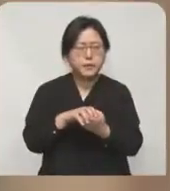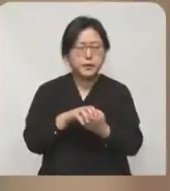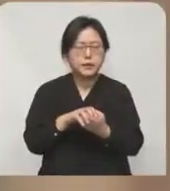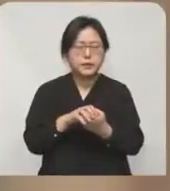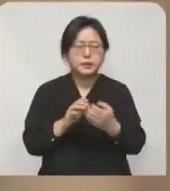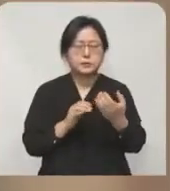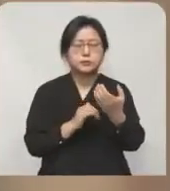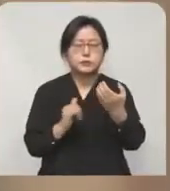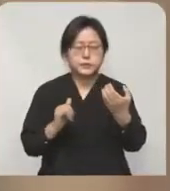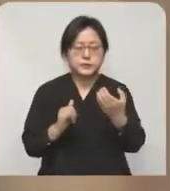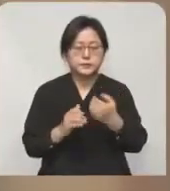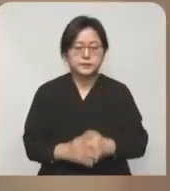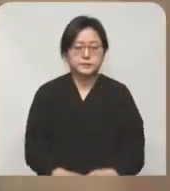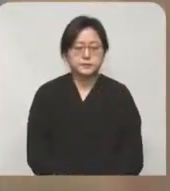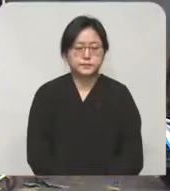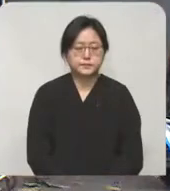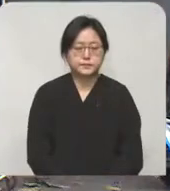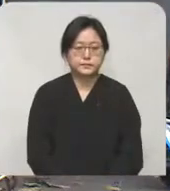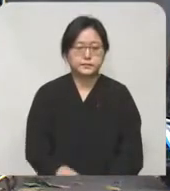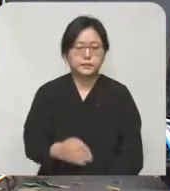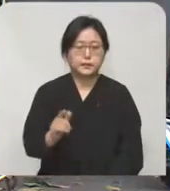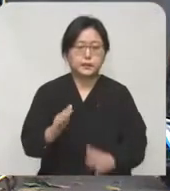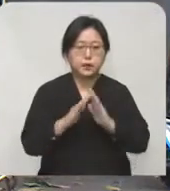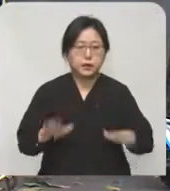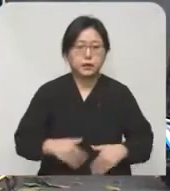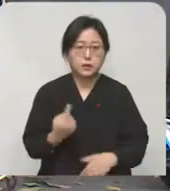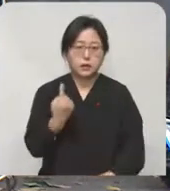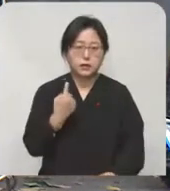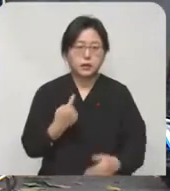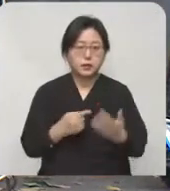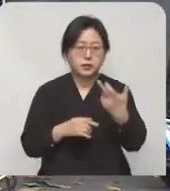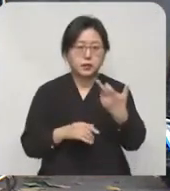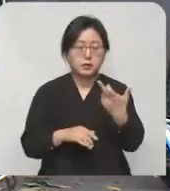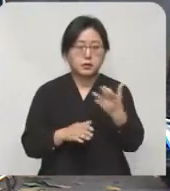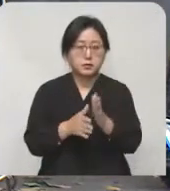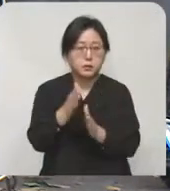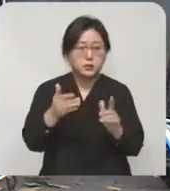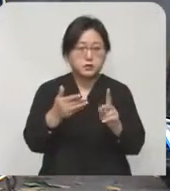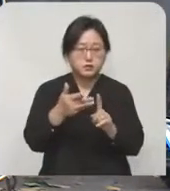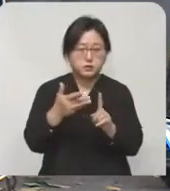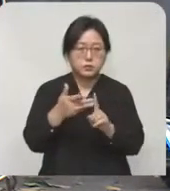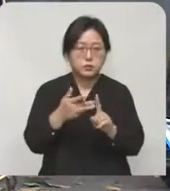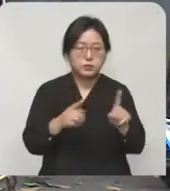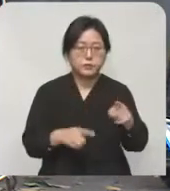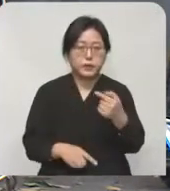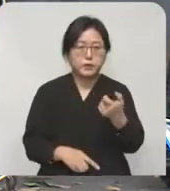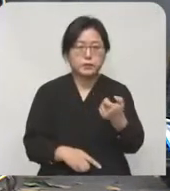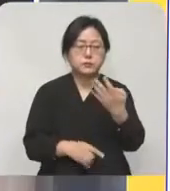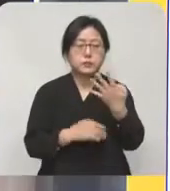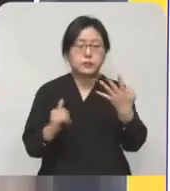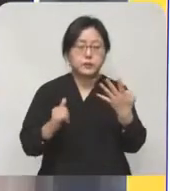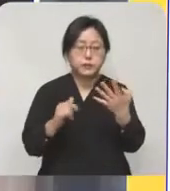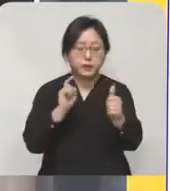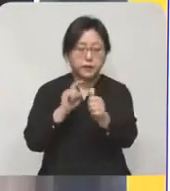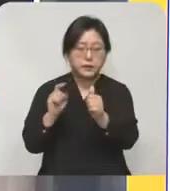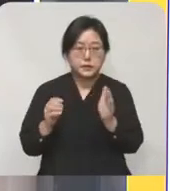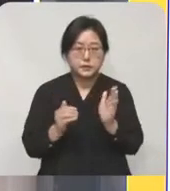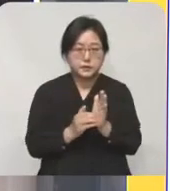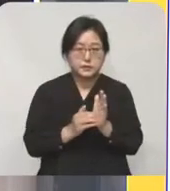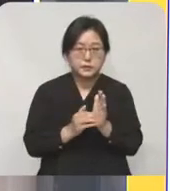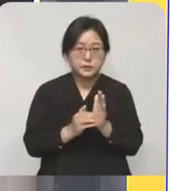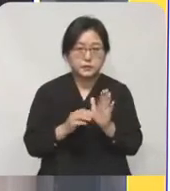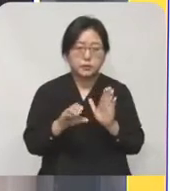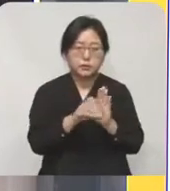90명을 넘겼습니다 전남에서는 어제 17개 시 군에서 모두 100 배 순 4명의 바뀐다 가 확인 됐는데요